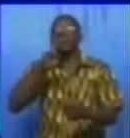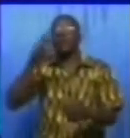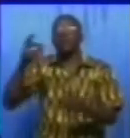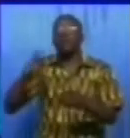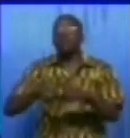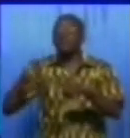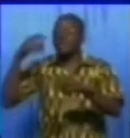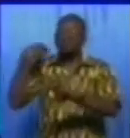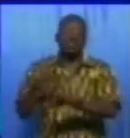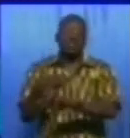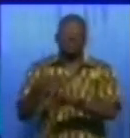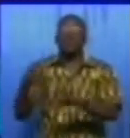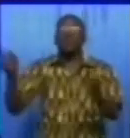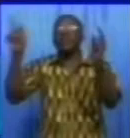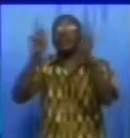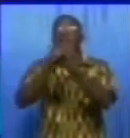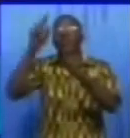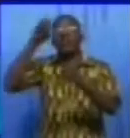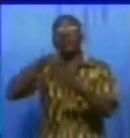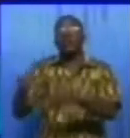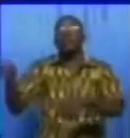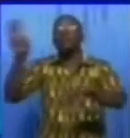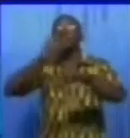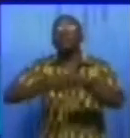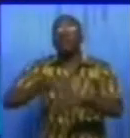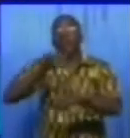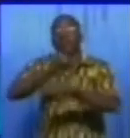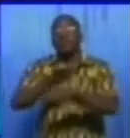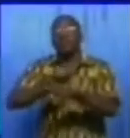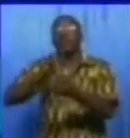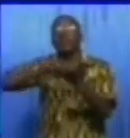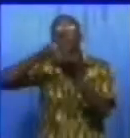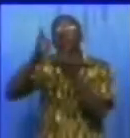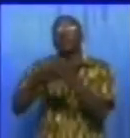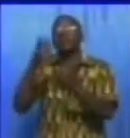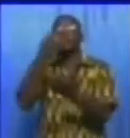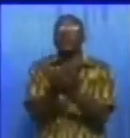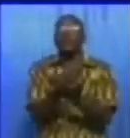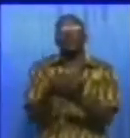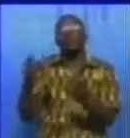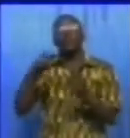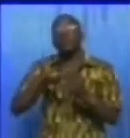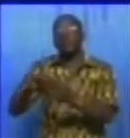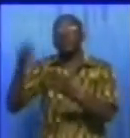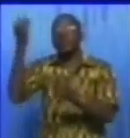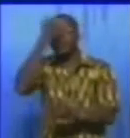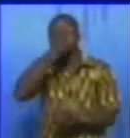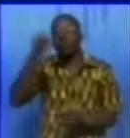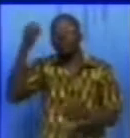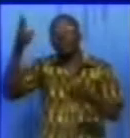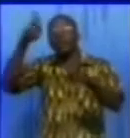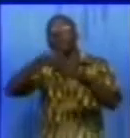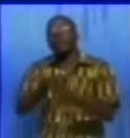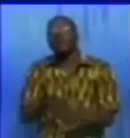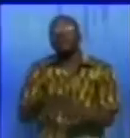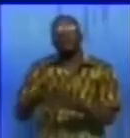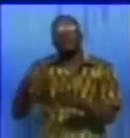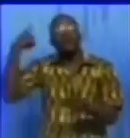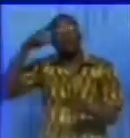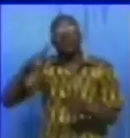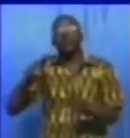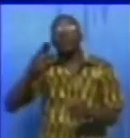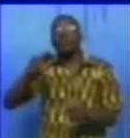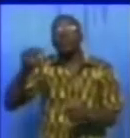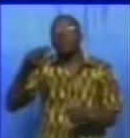les difficultés rencontrées dans la mise en œuvre du projet, un projet financé par l'Union européenne avec comme partenaire d'exécution Hunger